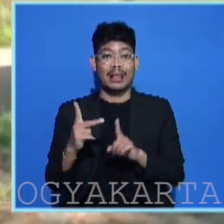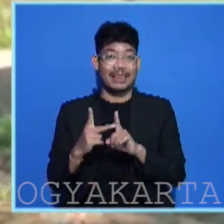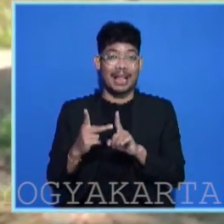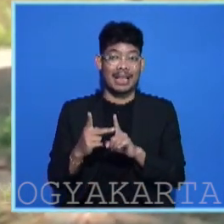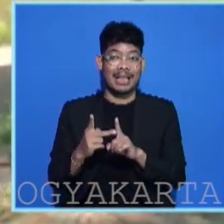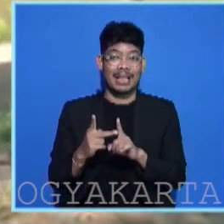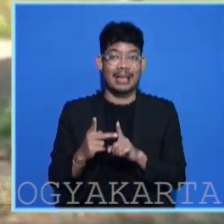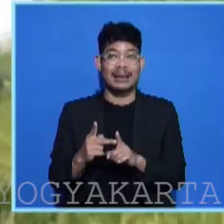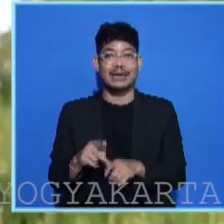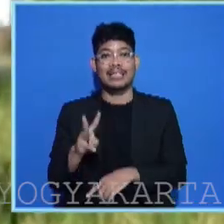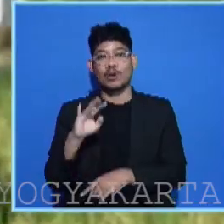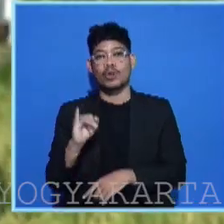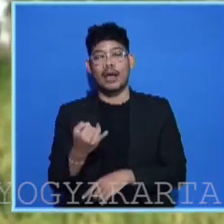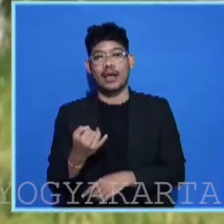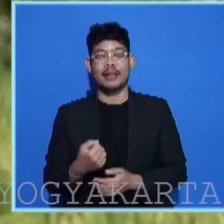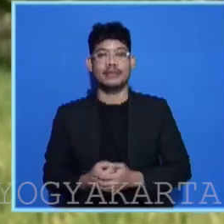menikah 3 juta.